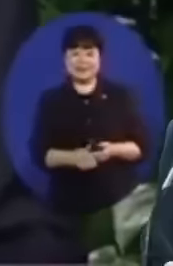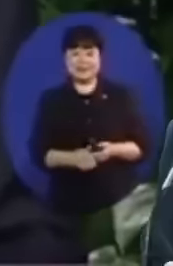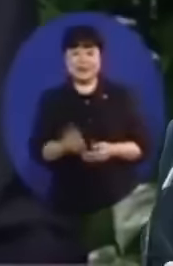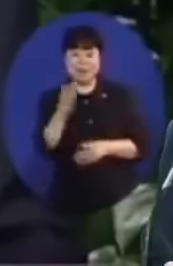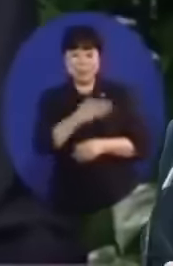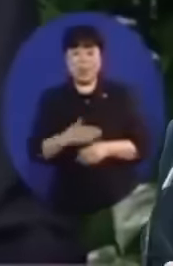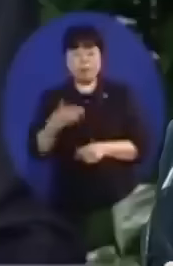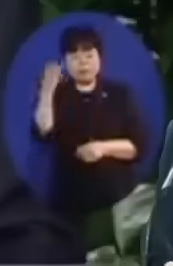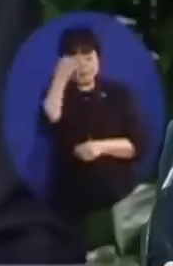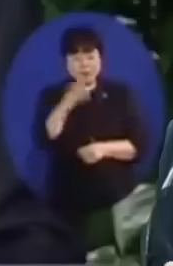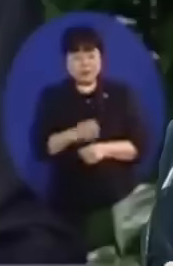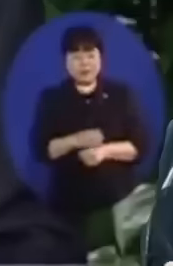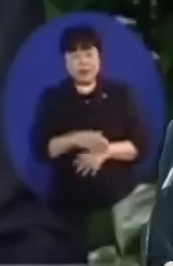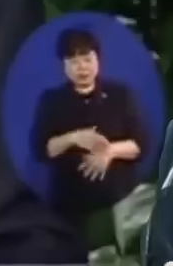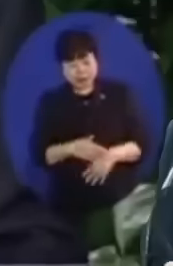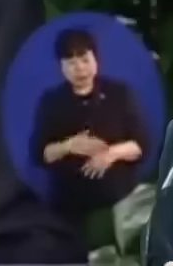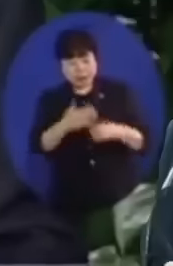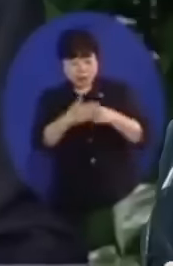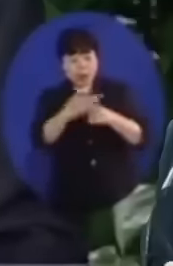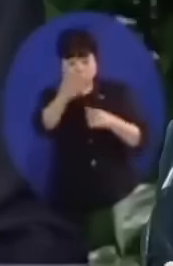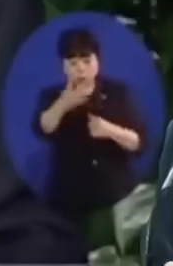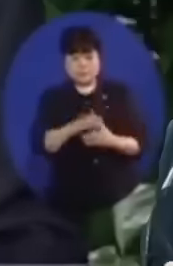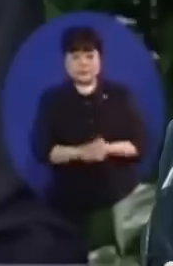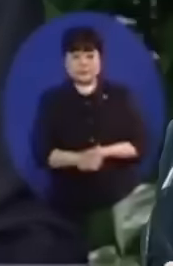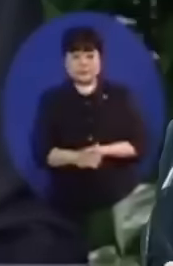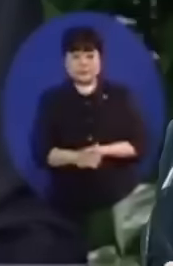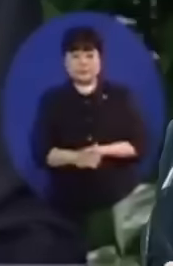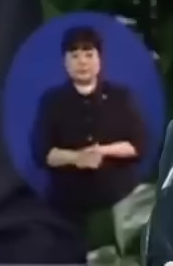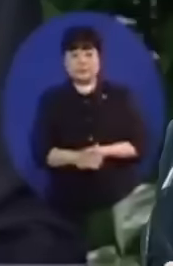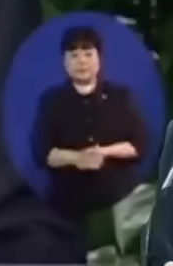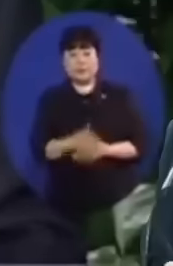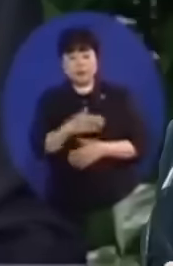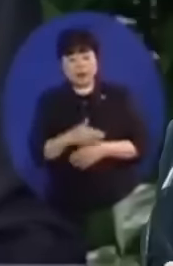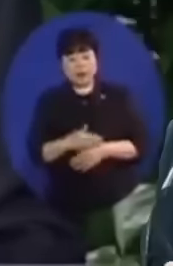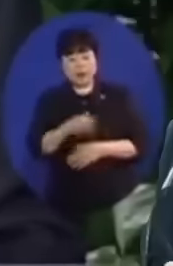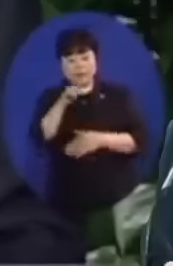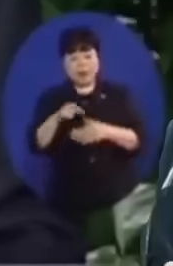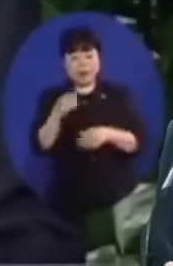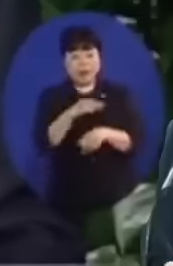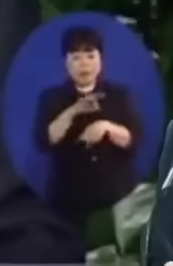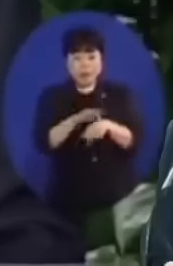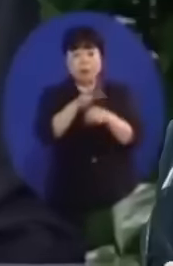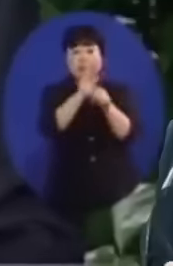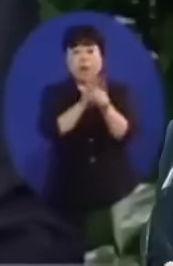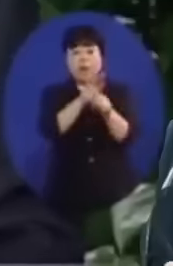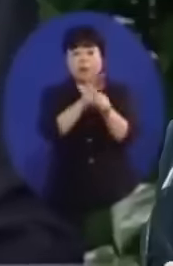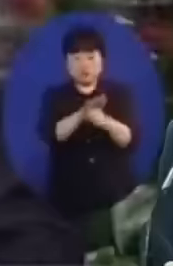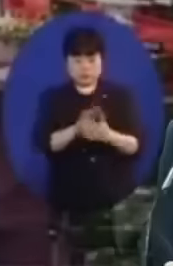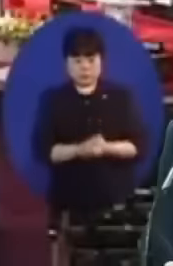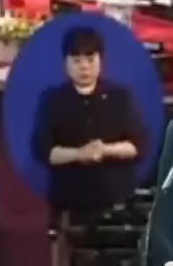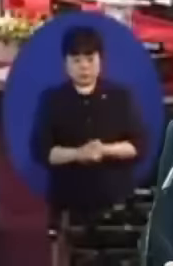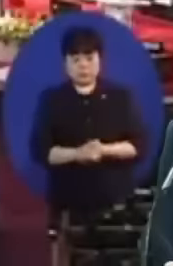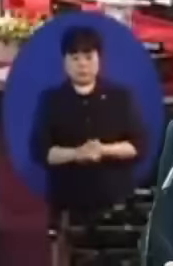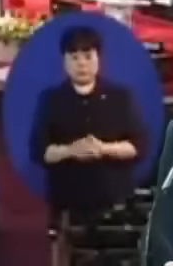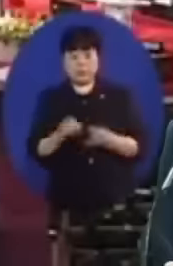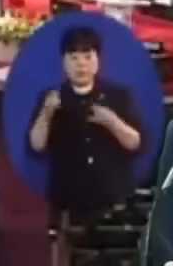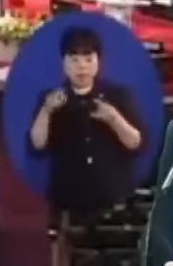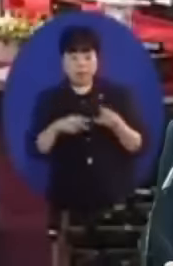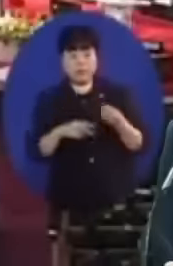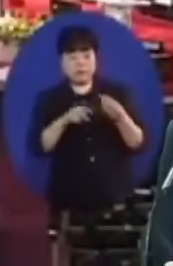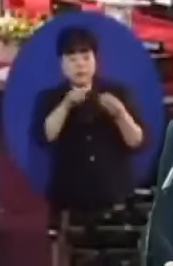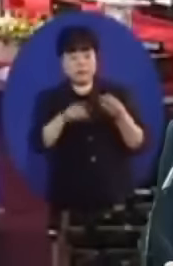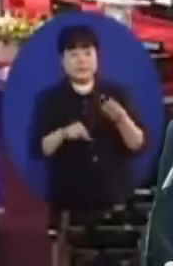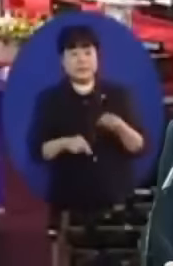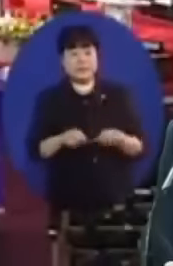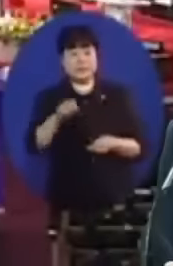심신의 연약함을 성령이 도와주시는 것입니다. 그 약한 마음과 육체를 도와주시는 것입니다. 에베소서 3장 12절에